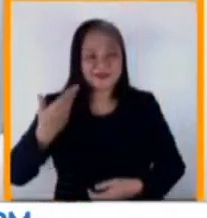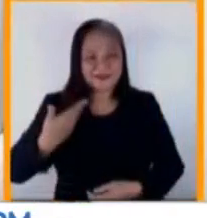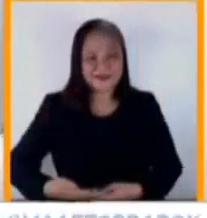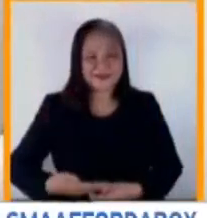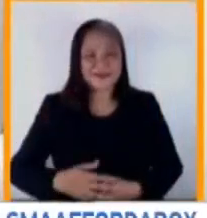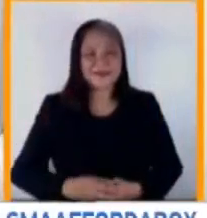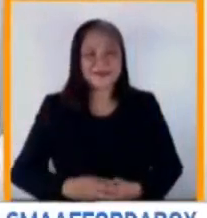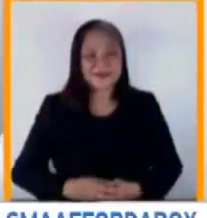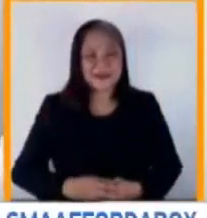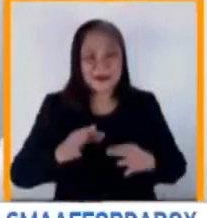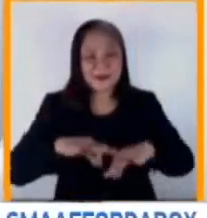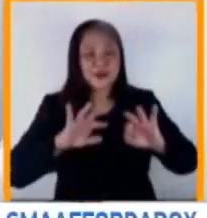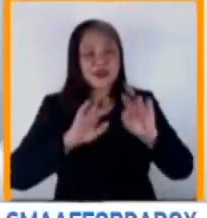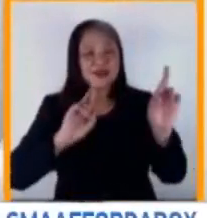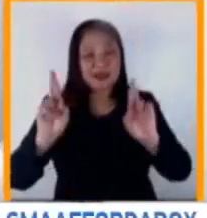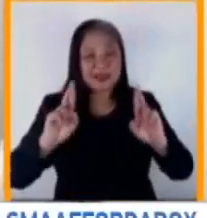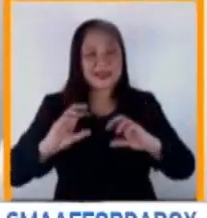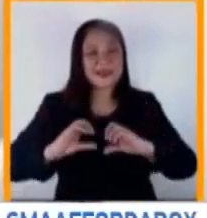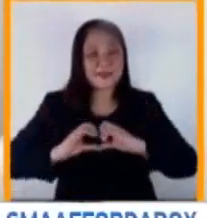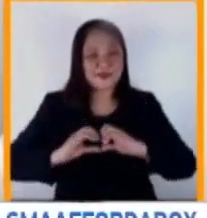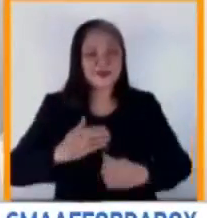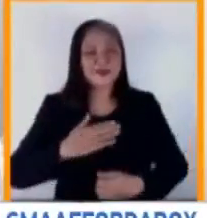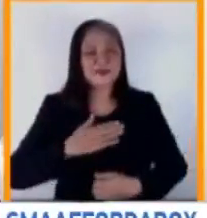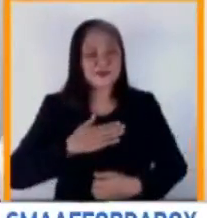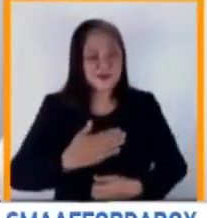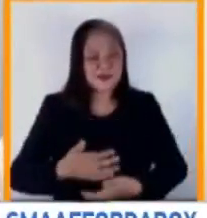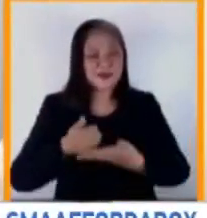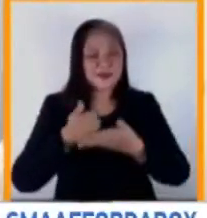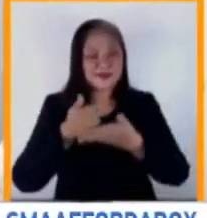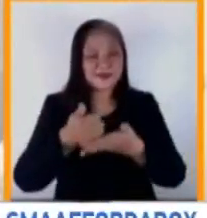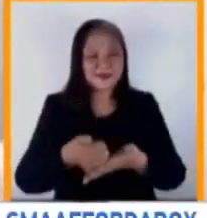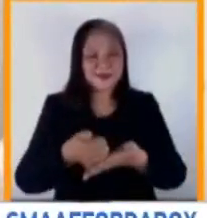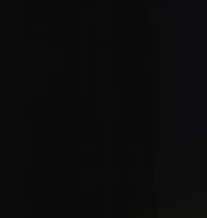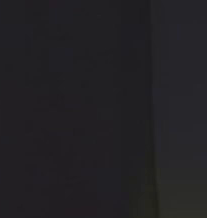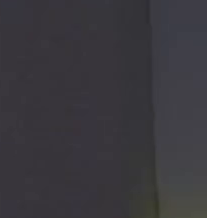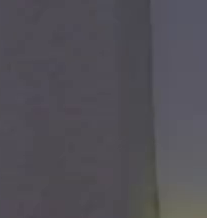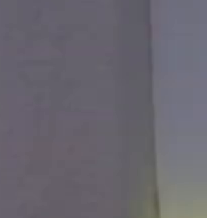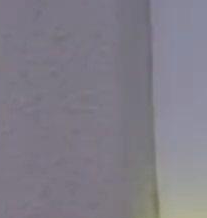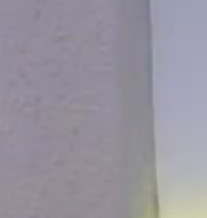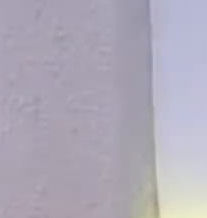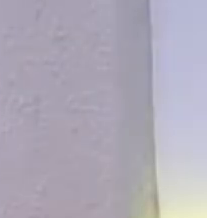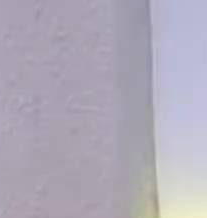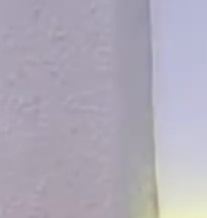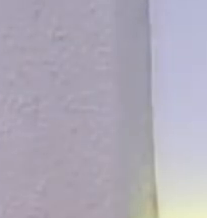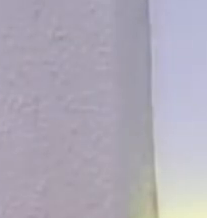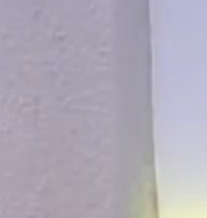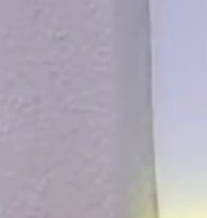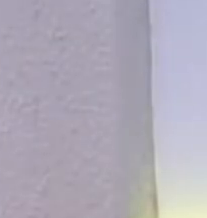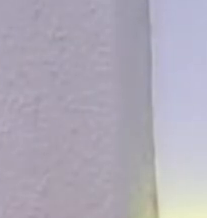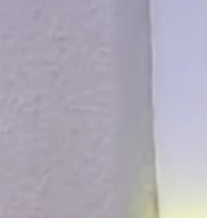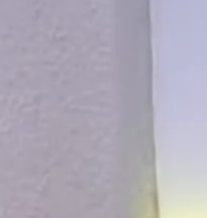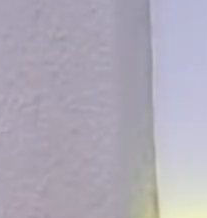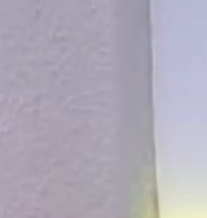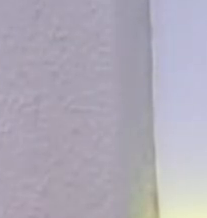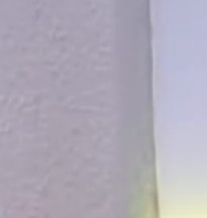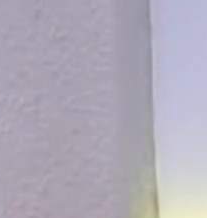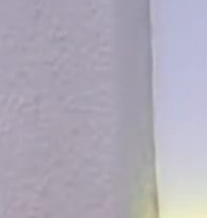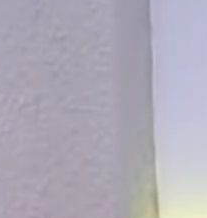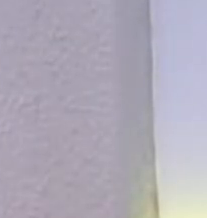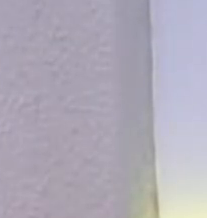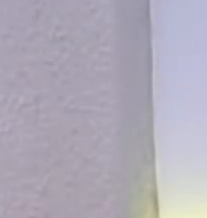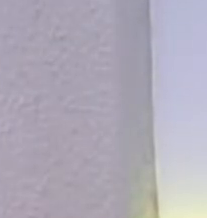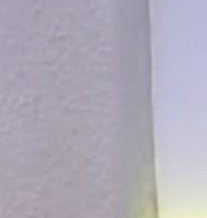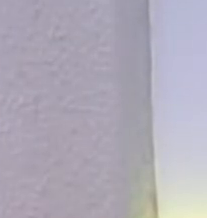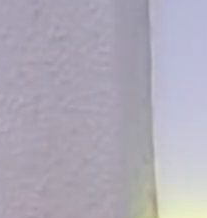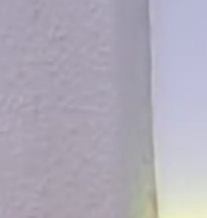sigurado. Ito ang GMA Weather, serbisyong totoo ng GMA News. Kapuso, mauna ka sa mga balita. Panoorin ang unang balita sa